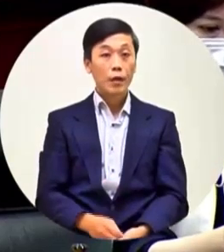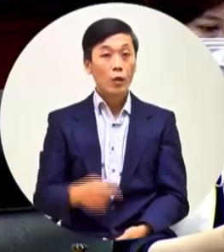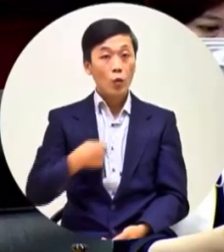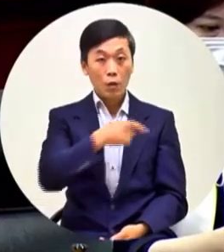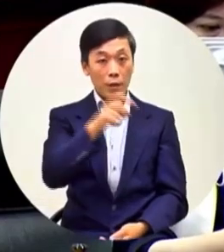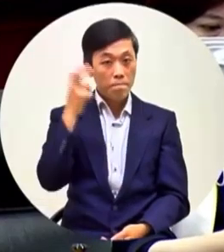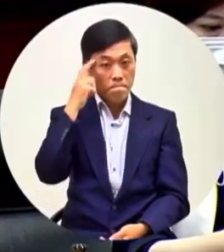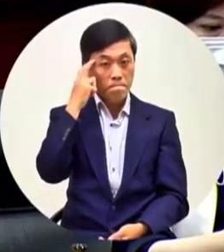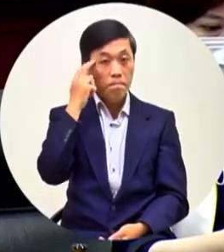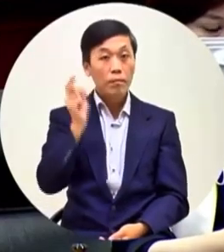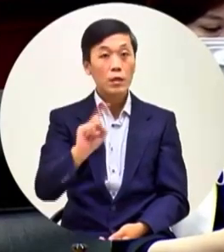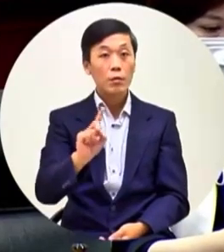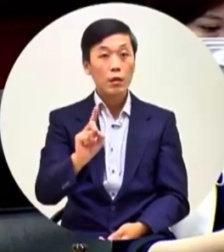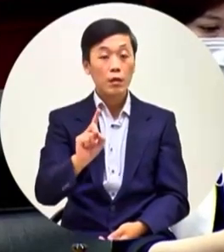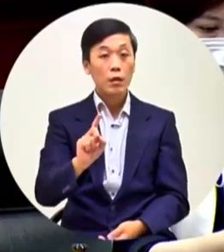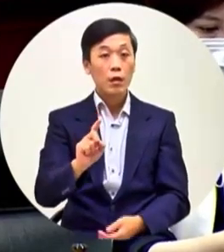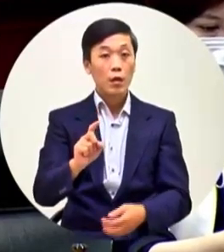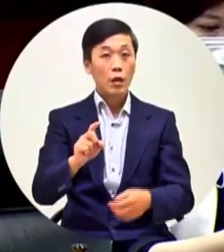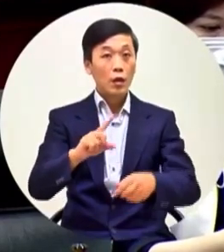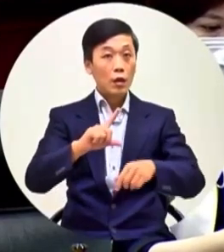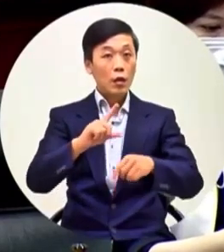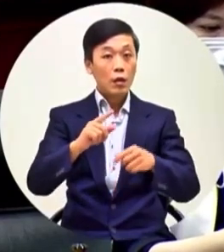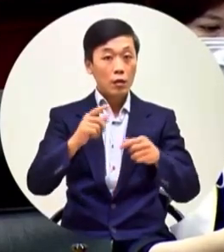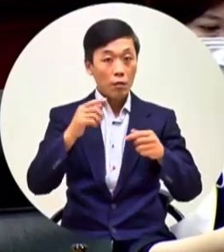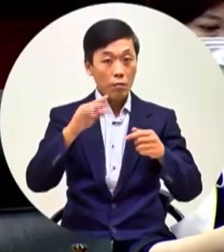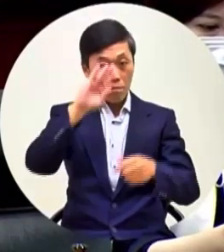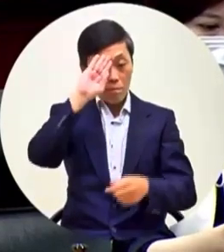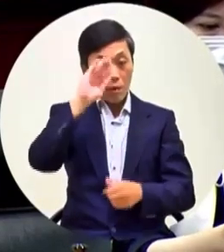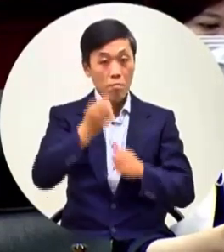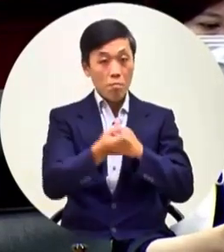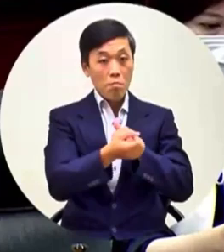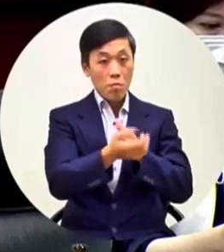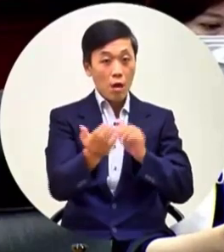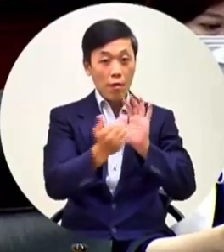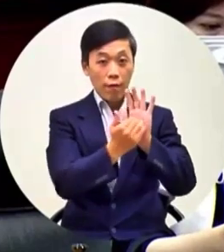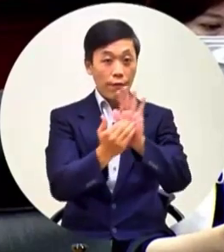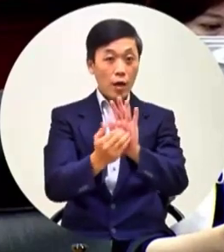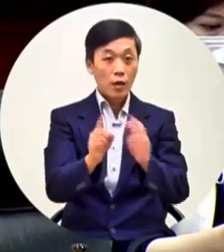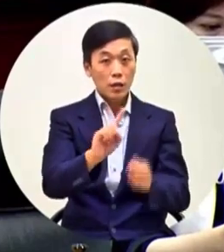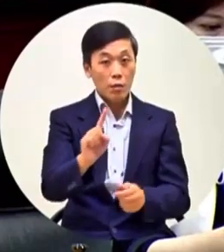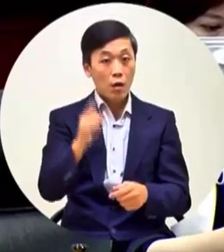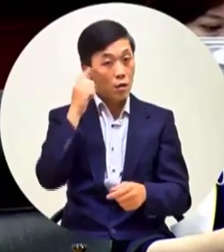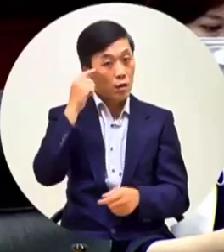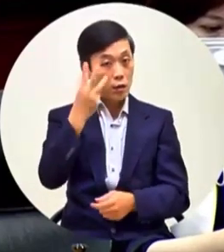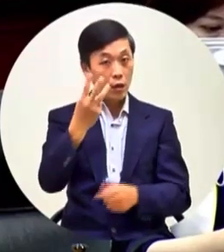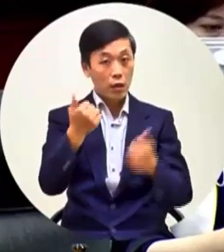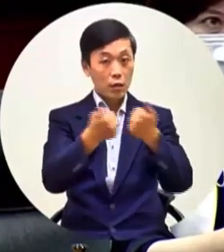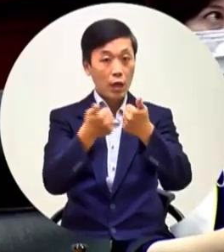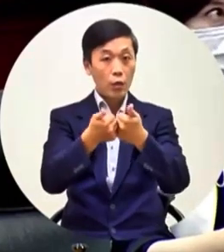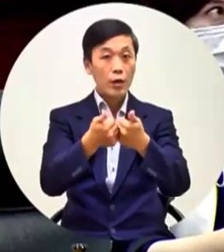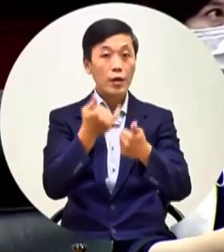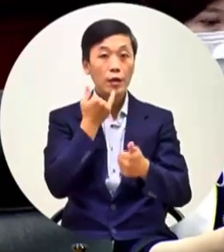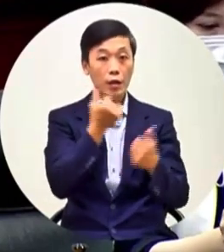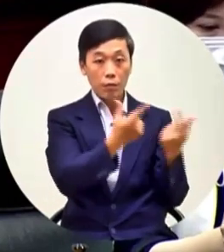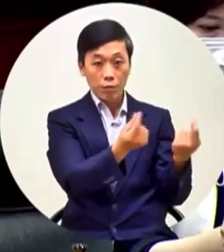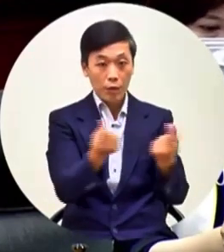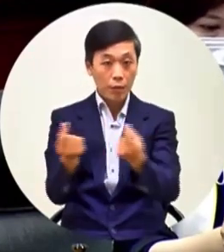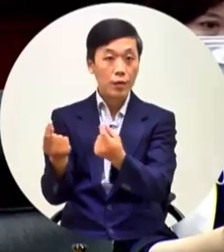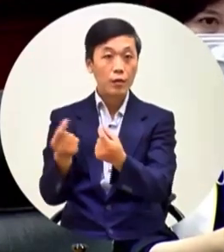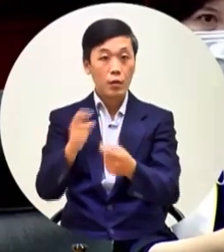持三天的疫情能够如期召开，希望主席能够做最好的裁示